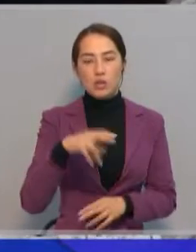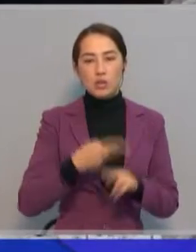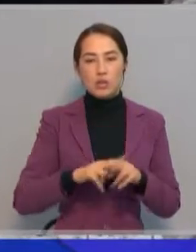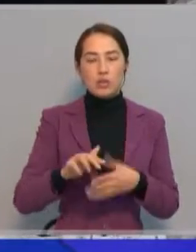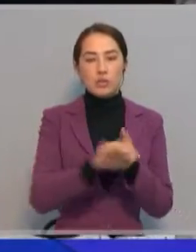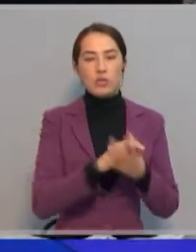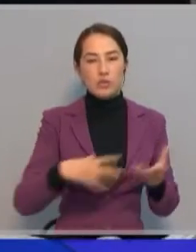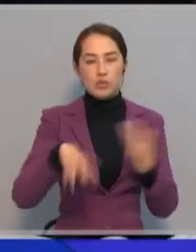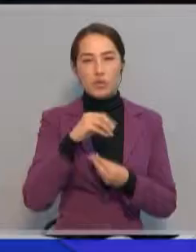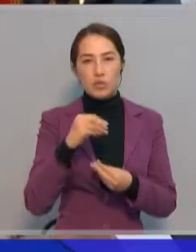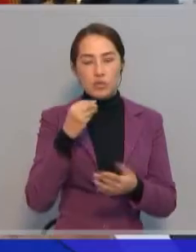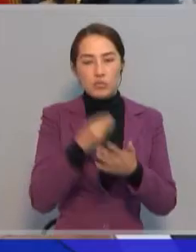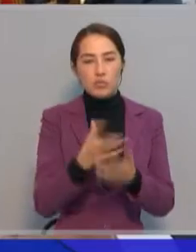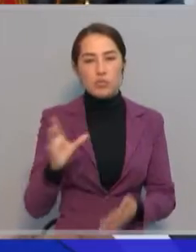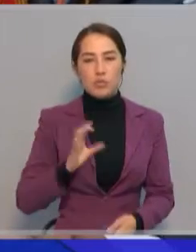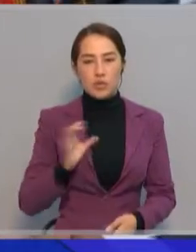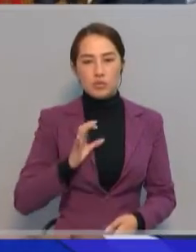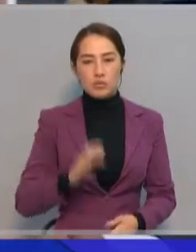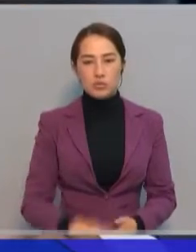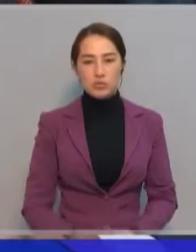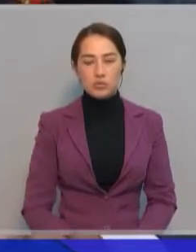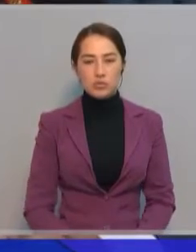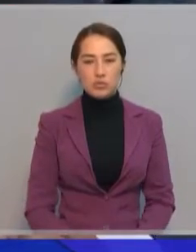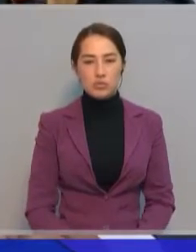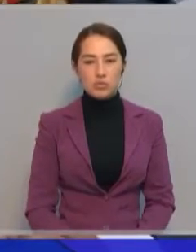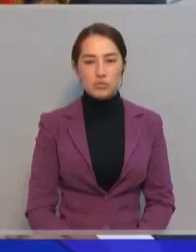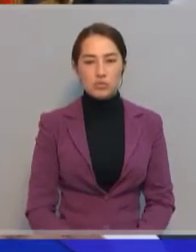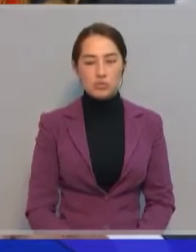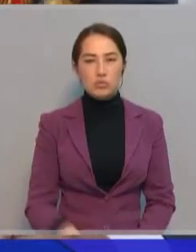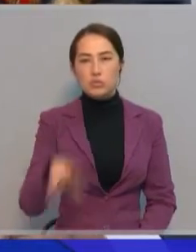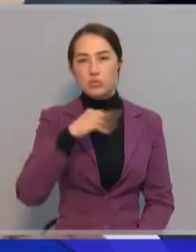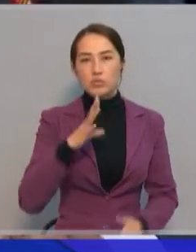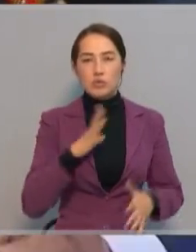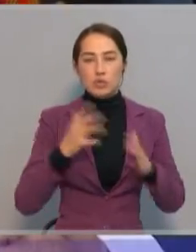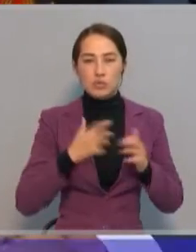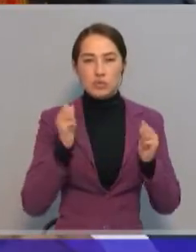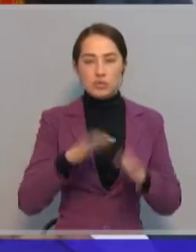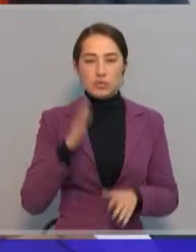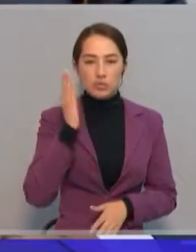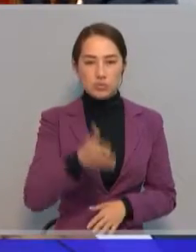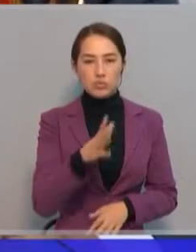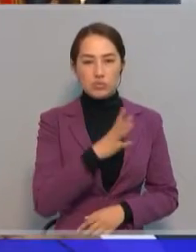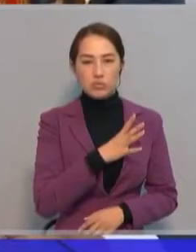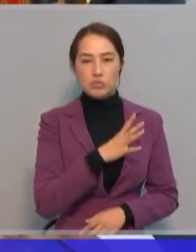амандығы мен тыныштығы құны жоқ байлық деп есептейді. Біз барымызды бердік. Барымызды